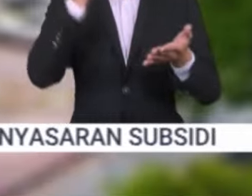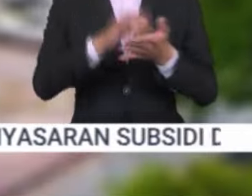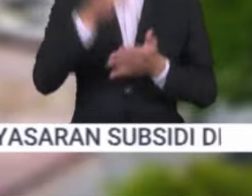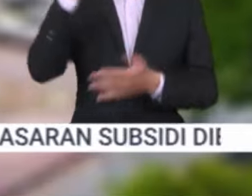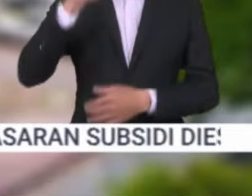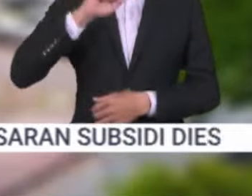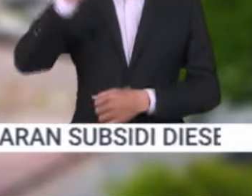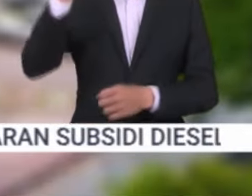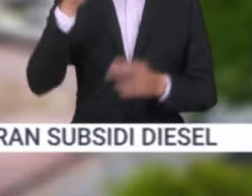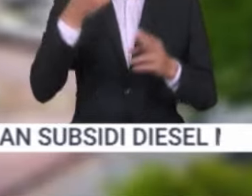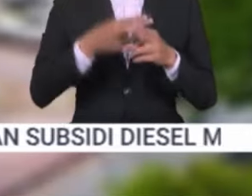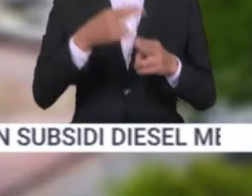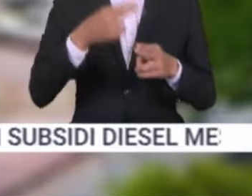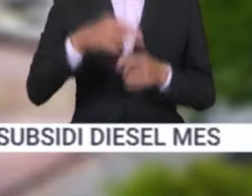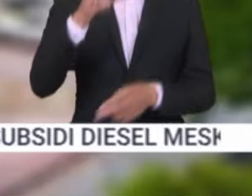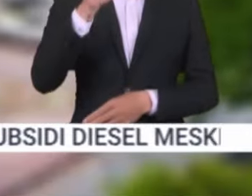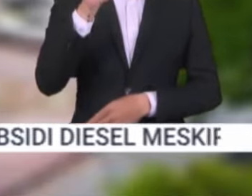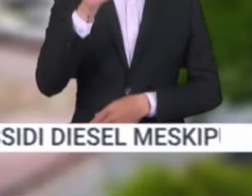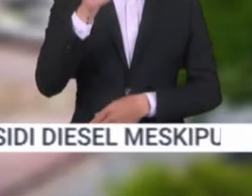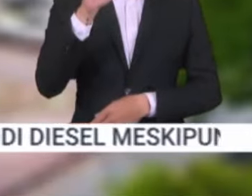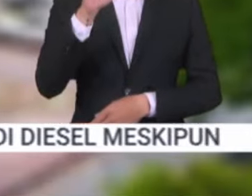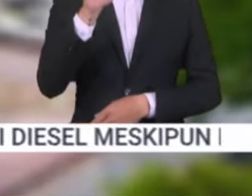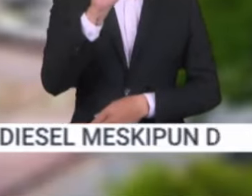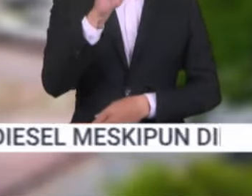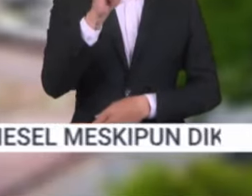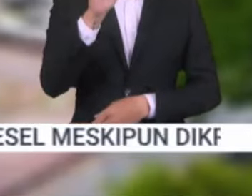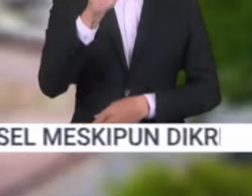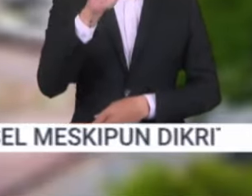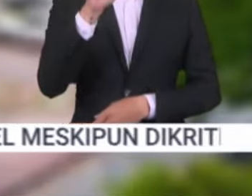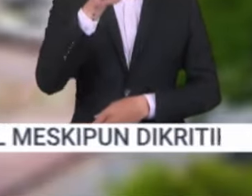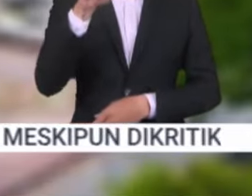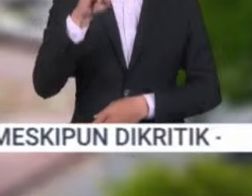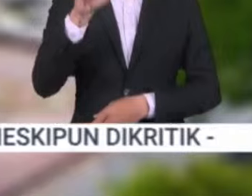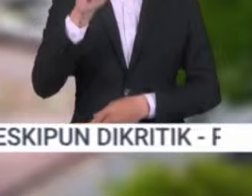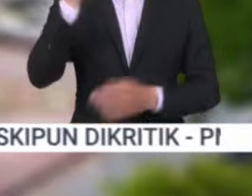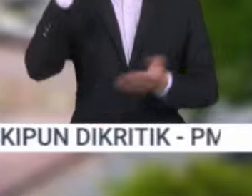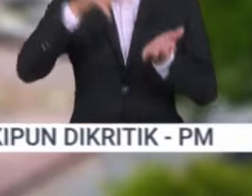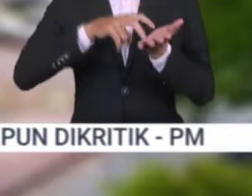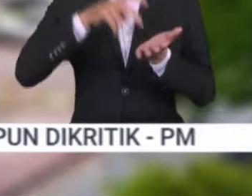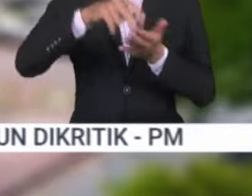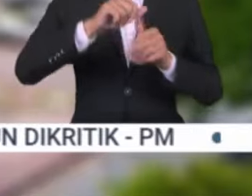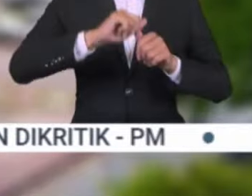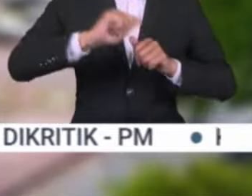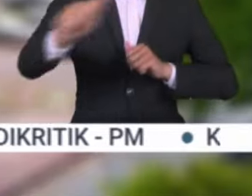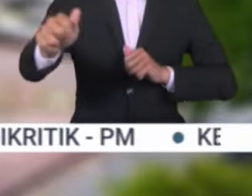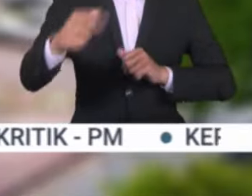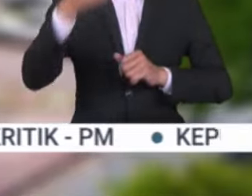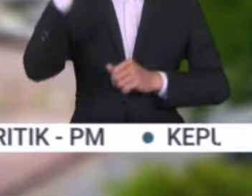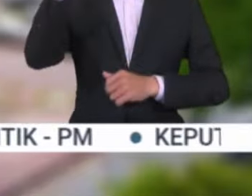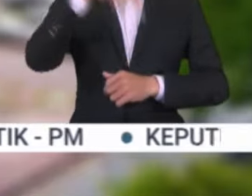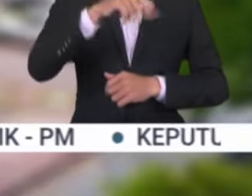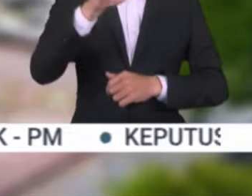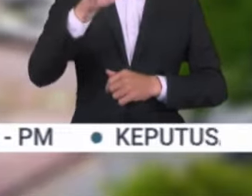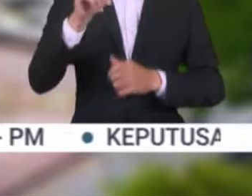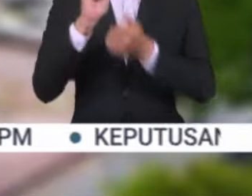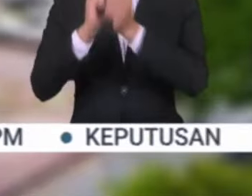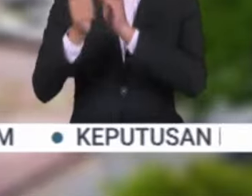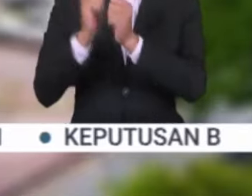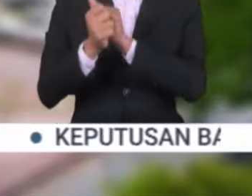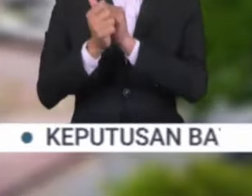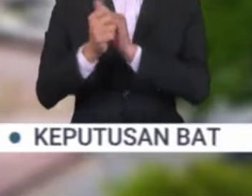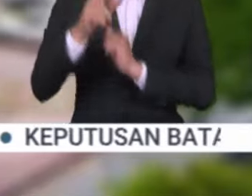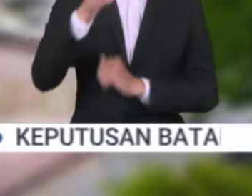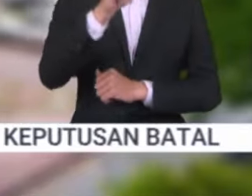Sabah Nazwan yang membuat penampilan sulung dalam acara lompat jauh lelaki T45 pada temasya para Sukma.